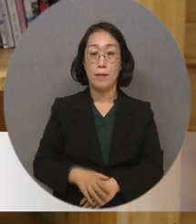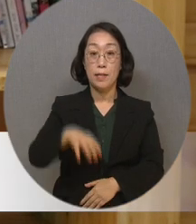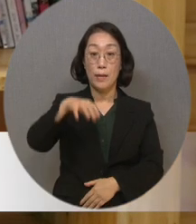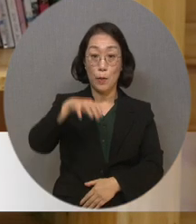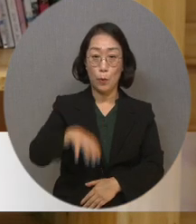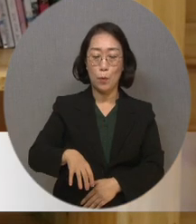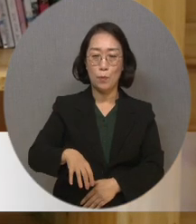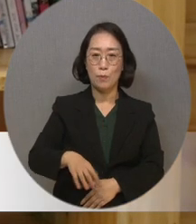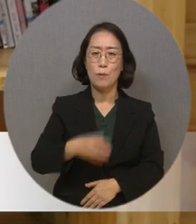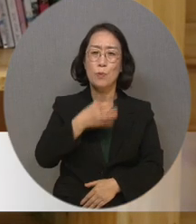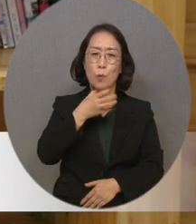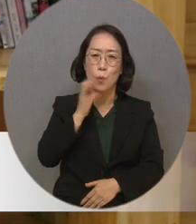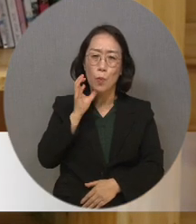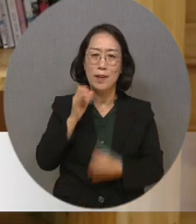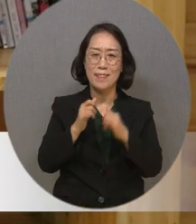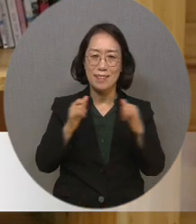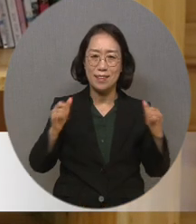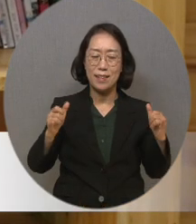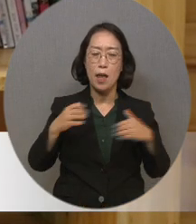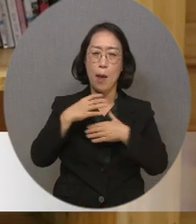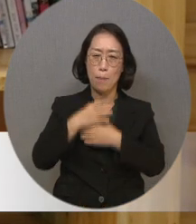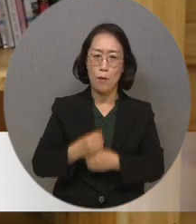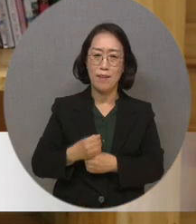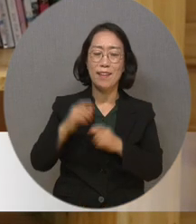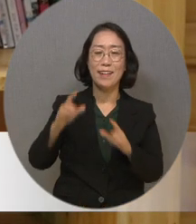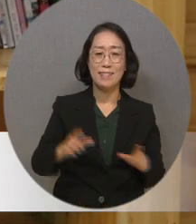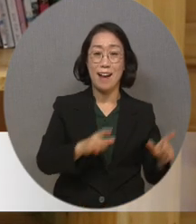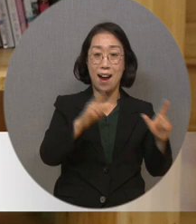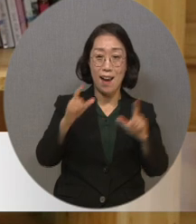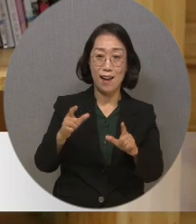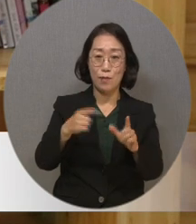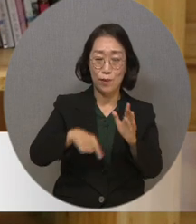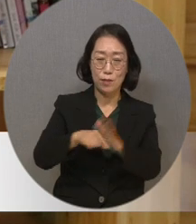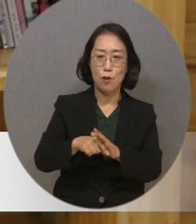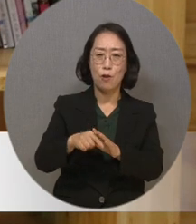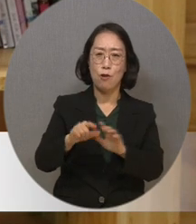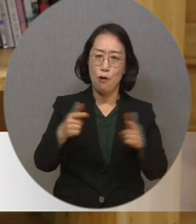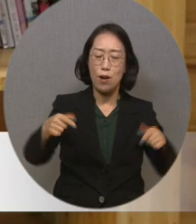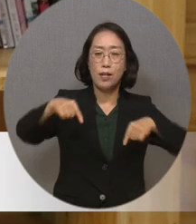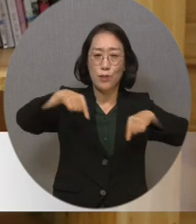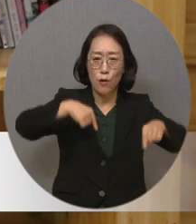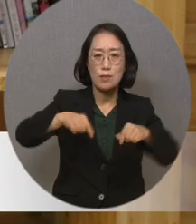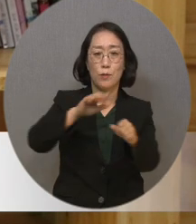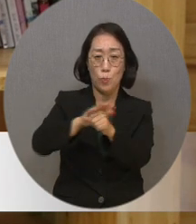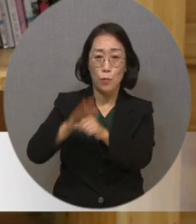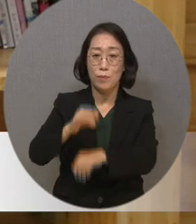순천시는 어르신들이 지역에서 편안한 노후를 보내시게 하기 위해서 여러 가지 정책들을 마련하고 있습니다.